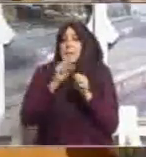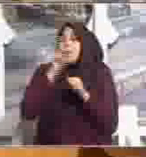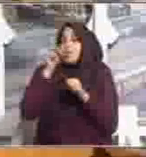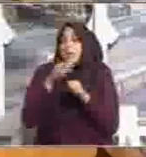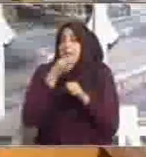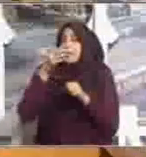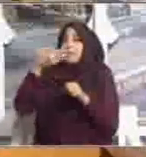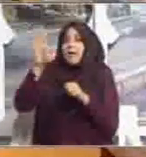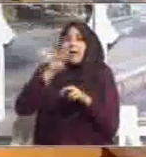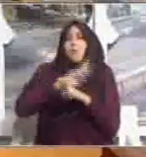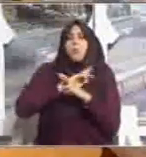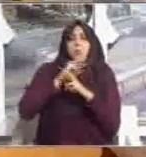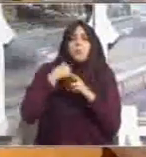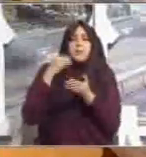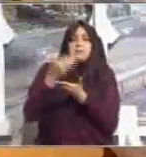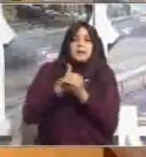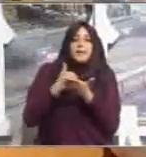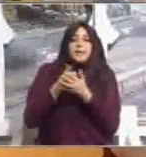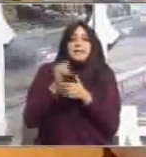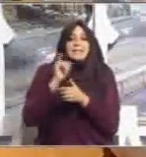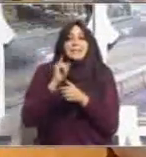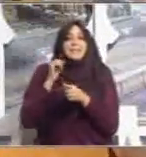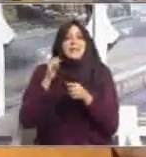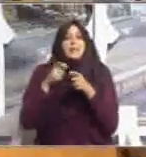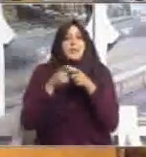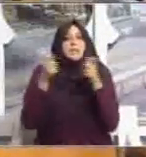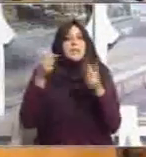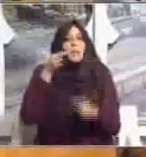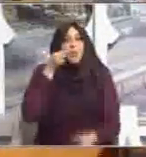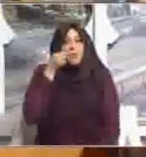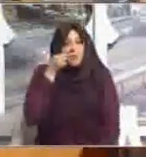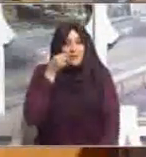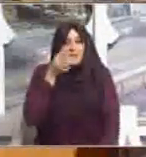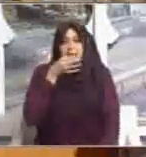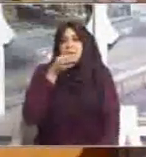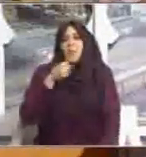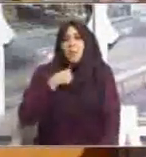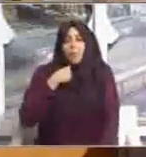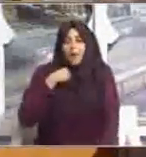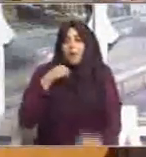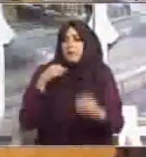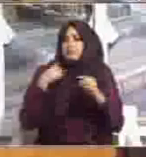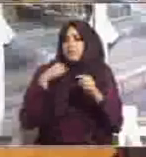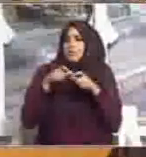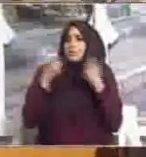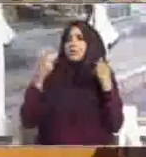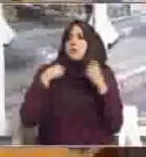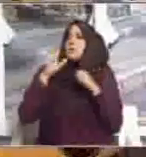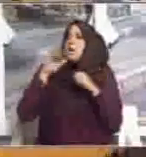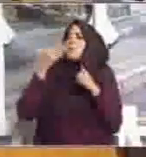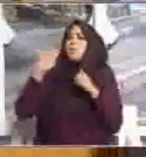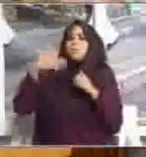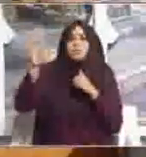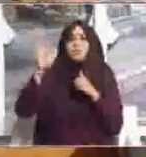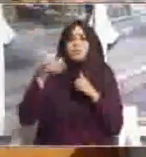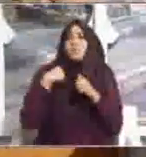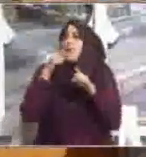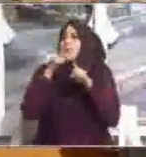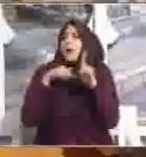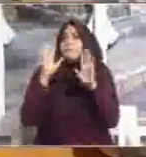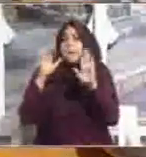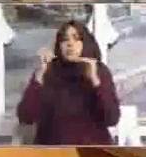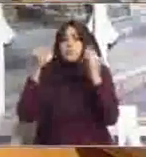هذا. لو كانت مؤسسه خاصه مول شي يقولها لا انا مانيش محتاجك اليوم وروحي الشهر هذا ما